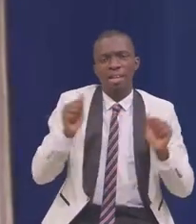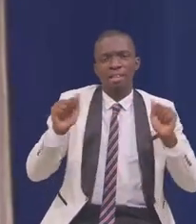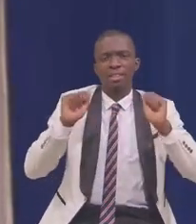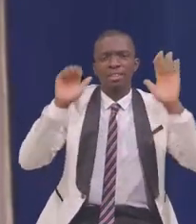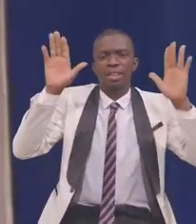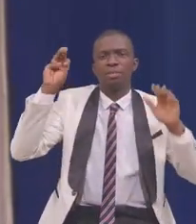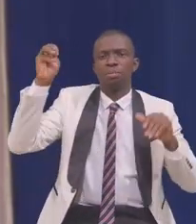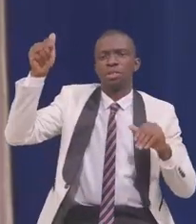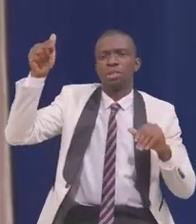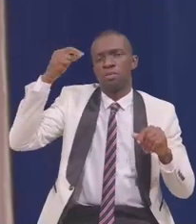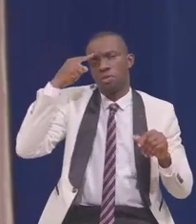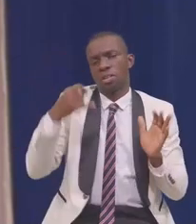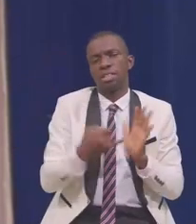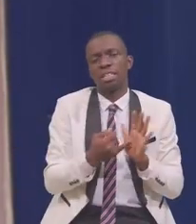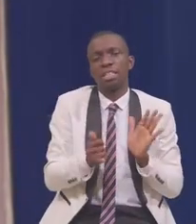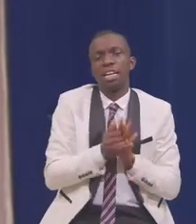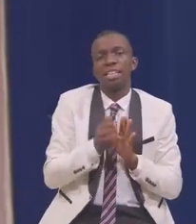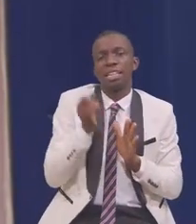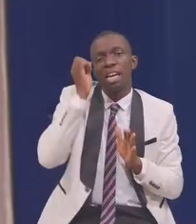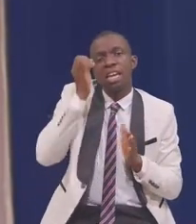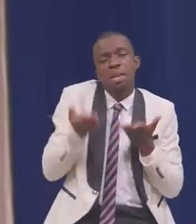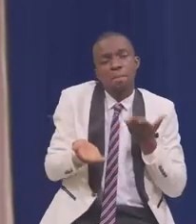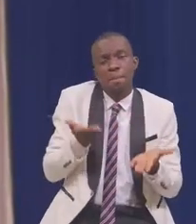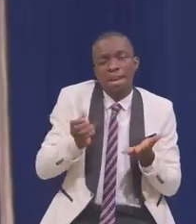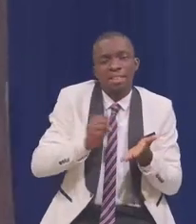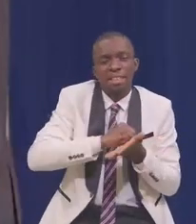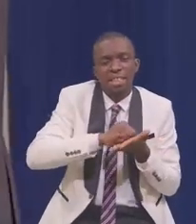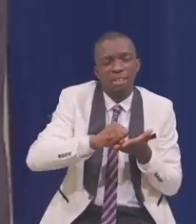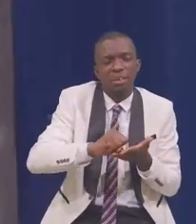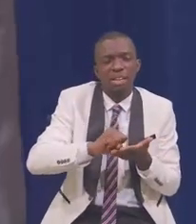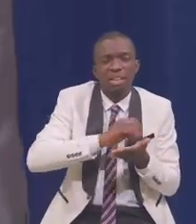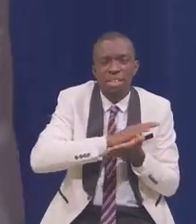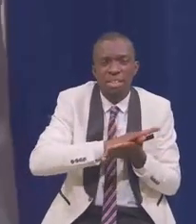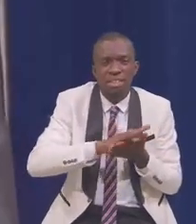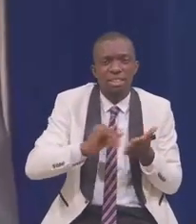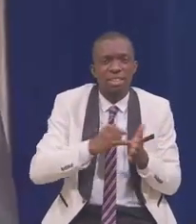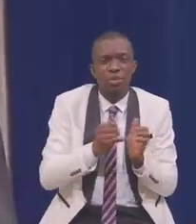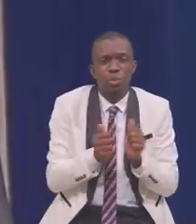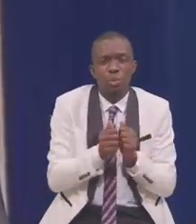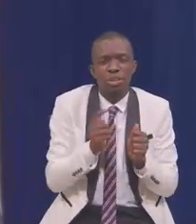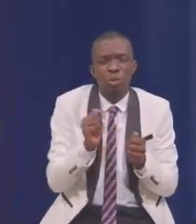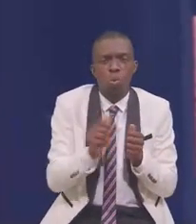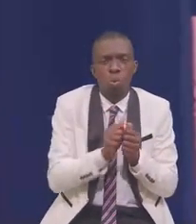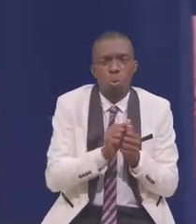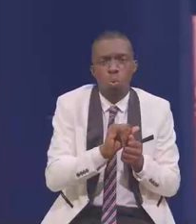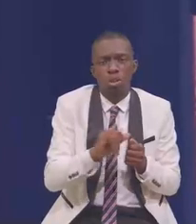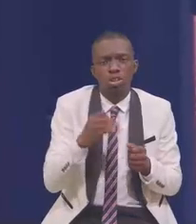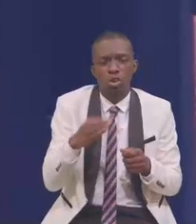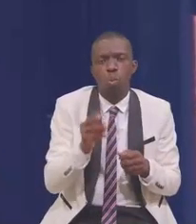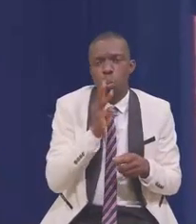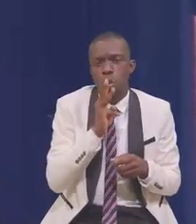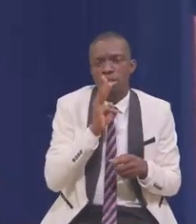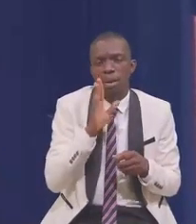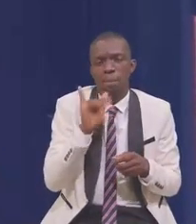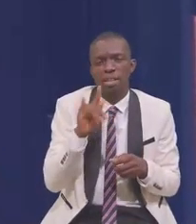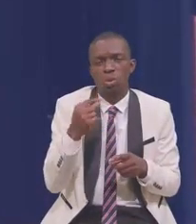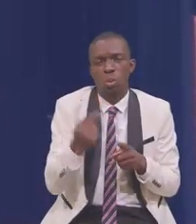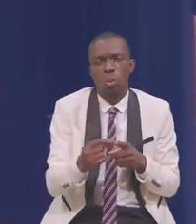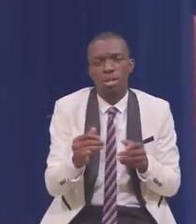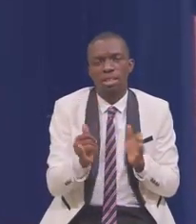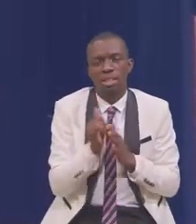l'Église et s'est livré lui-même pour elle afin de la sanctifier par la parole, après l'avoir purifié par le baptême d'eau, afin de